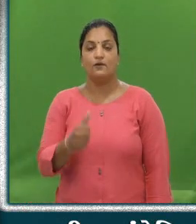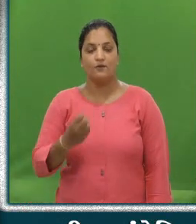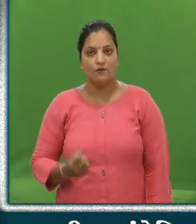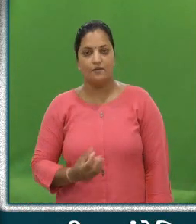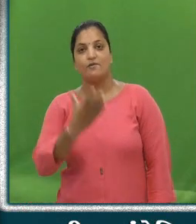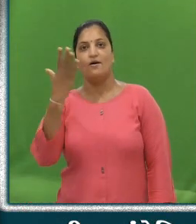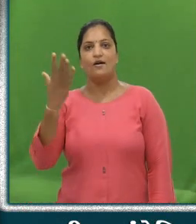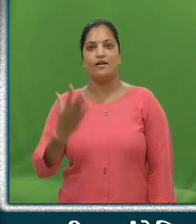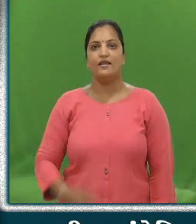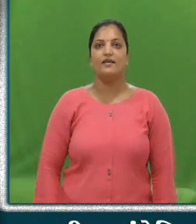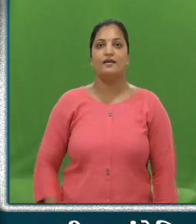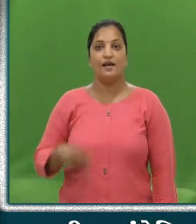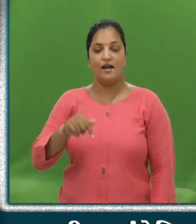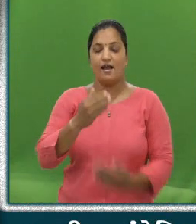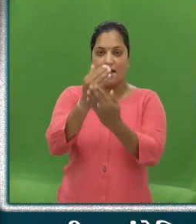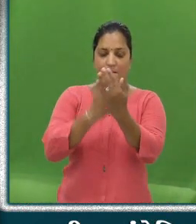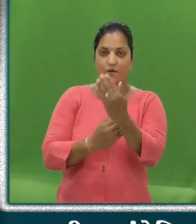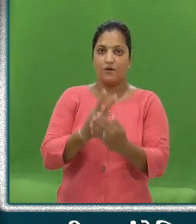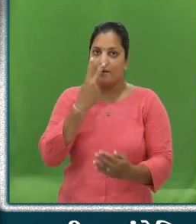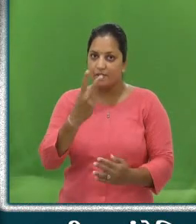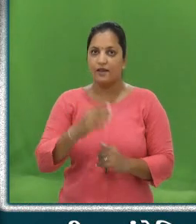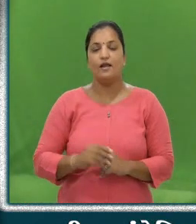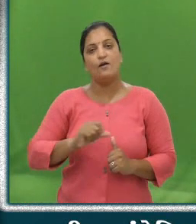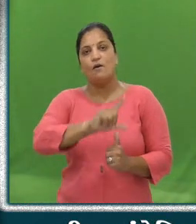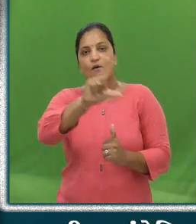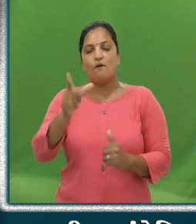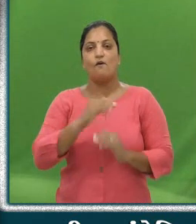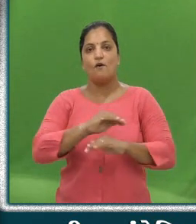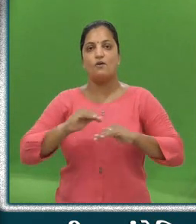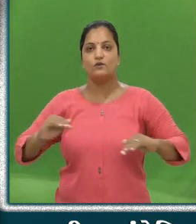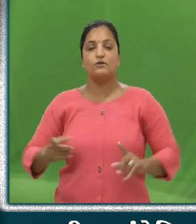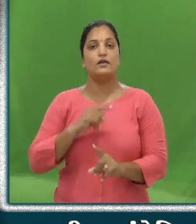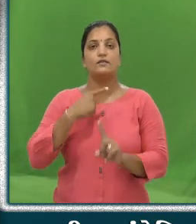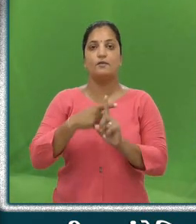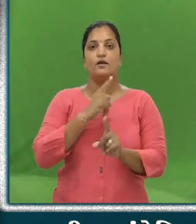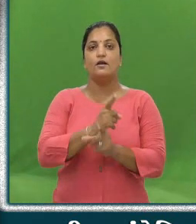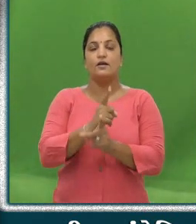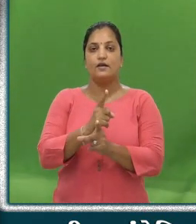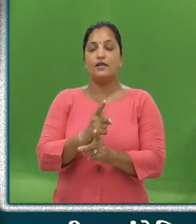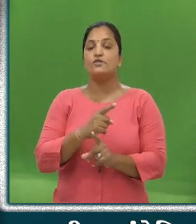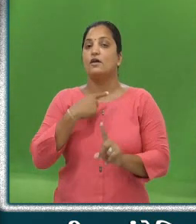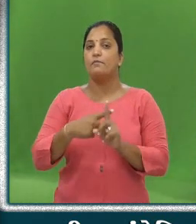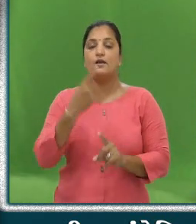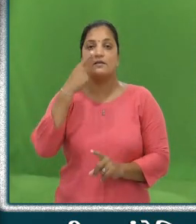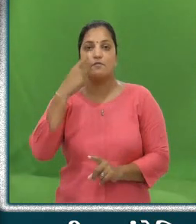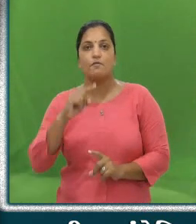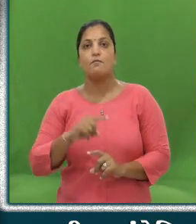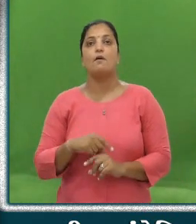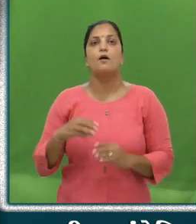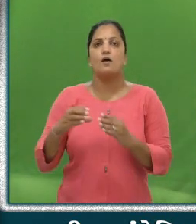मॉर्निंग सुप्रभातम आ कार्यक्रम निहाळी रहेल सर्वे विद्यार्थी मित्रों शिक्षकगण तेमज वालीगण ने तारीख